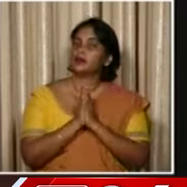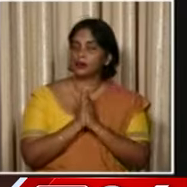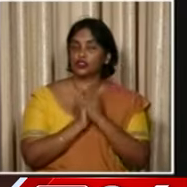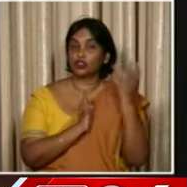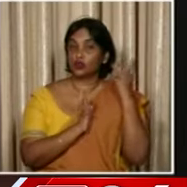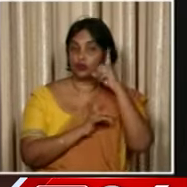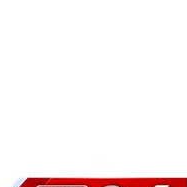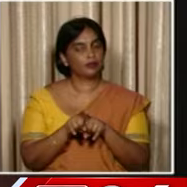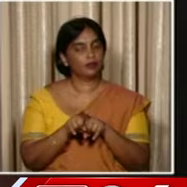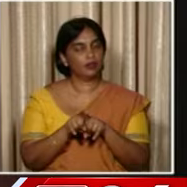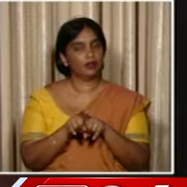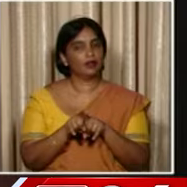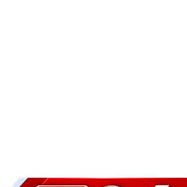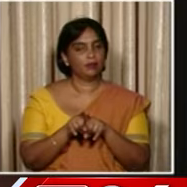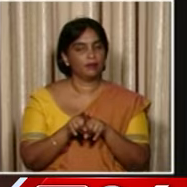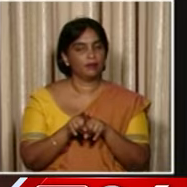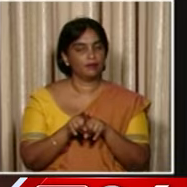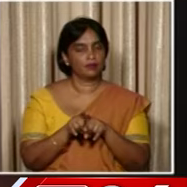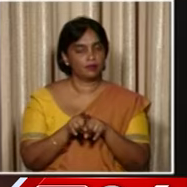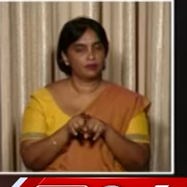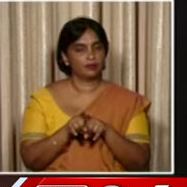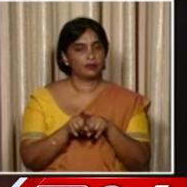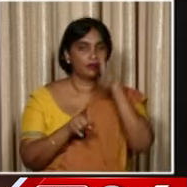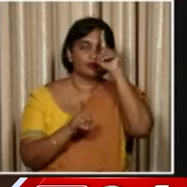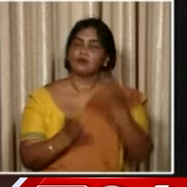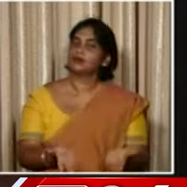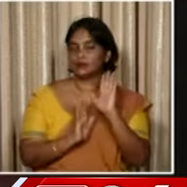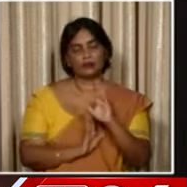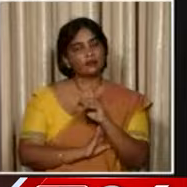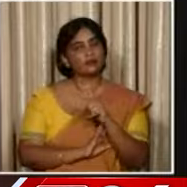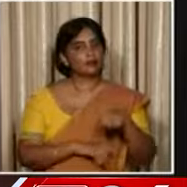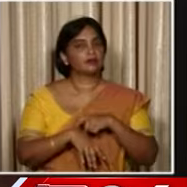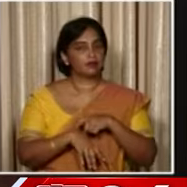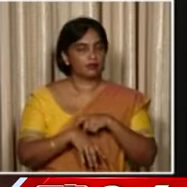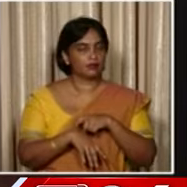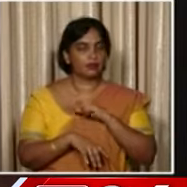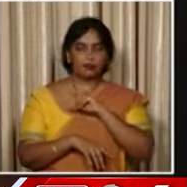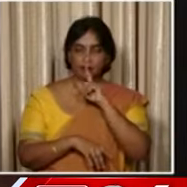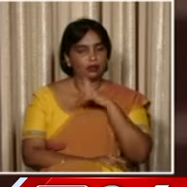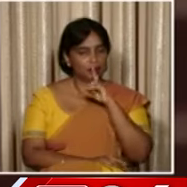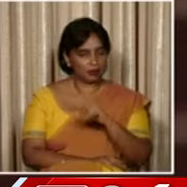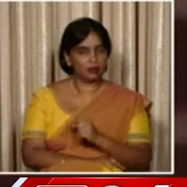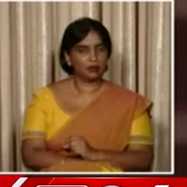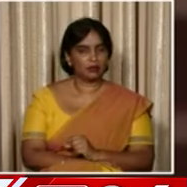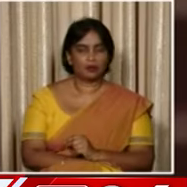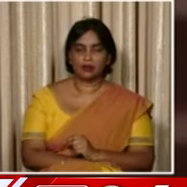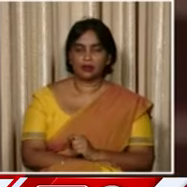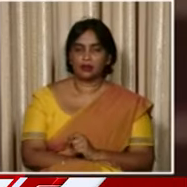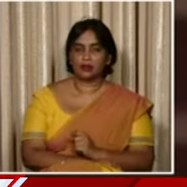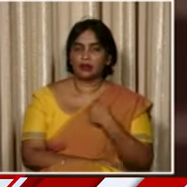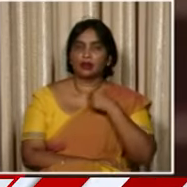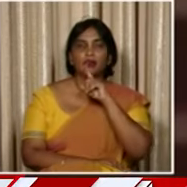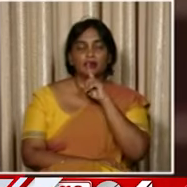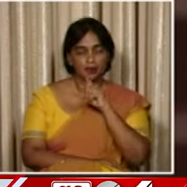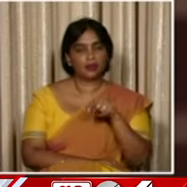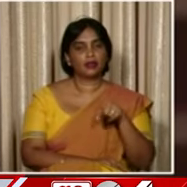ඉස්ලාම් ධර්මය අනුව ජෙන්නතුල් ෆිර්දුස් ස්වර්ගය ලැබේවා කියා මේ අවස්ථාවේ ප්‍රාර්ථනා කරනවා. මම යෝජනා